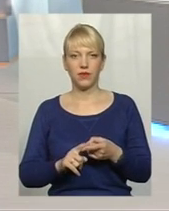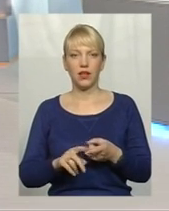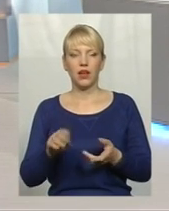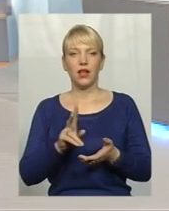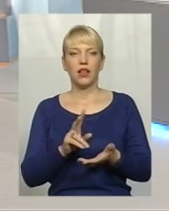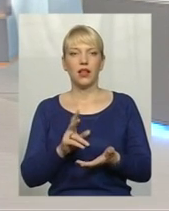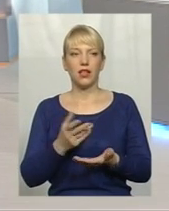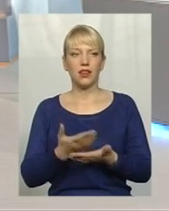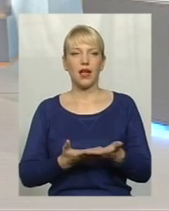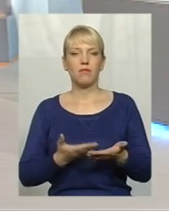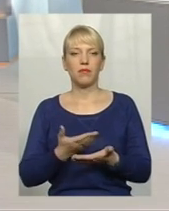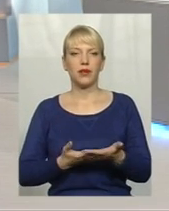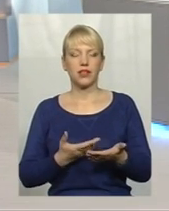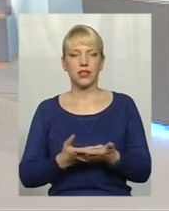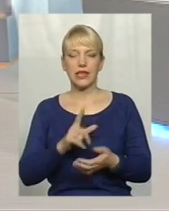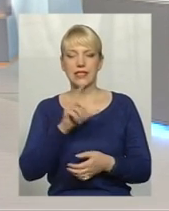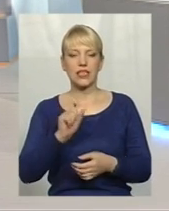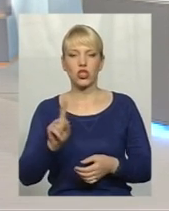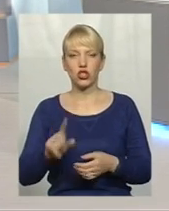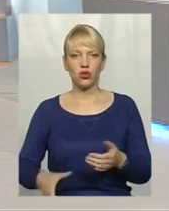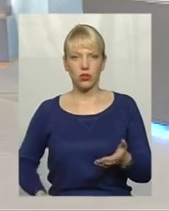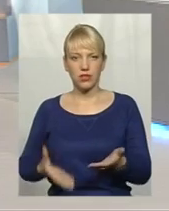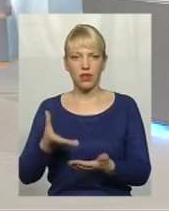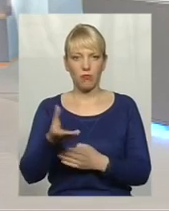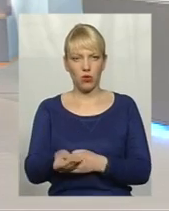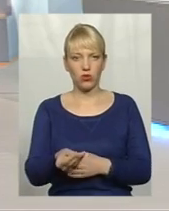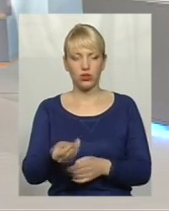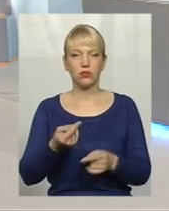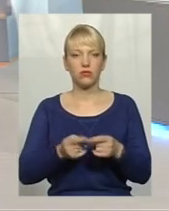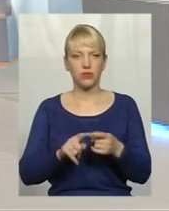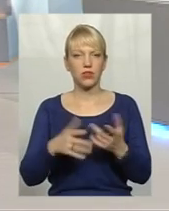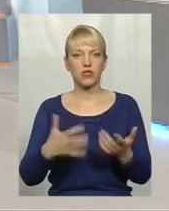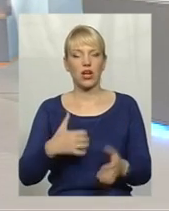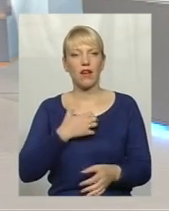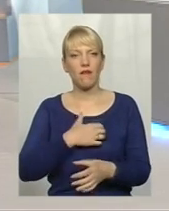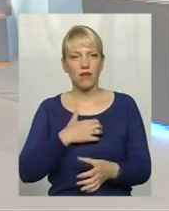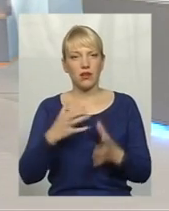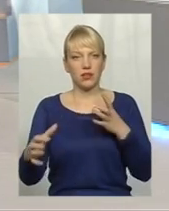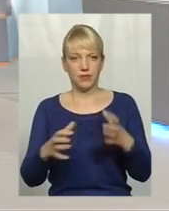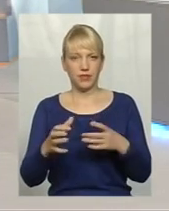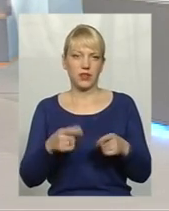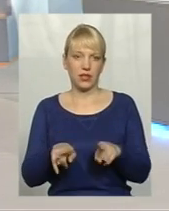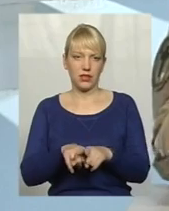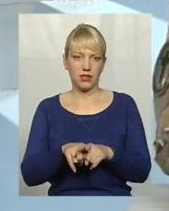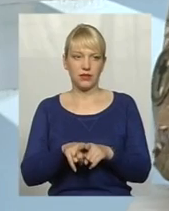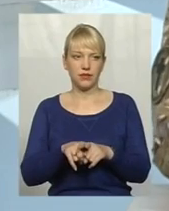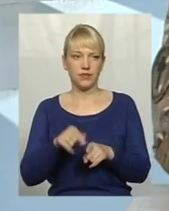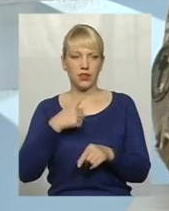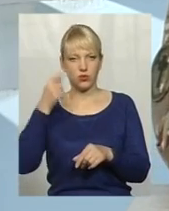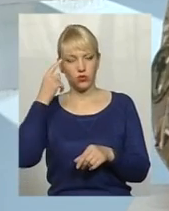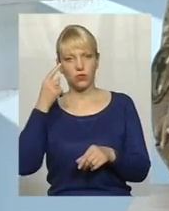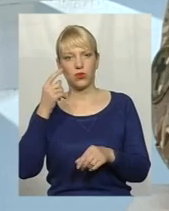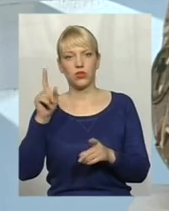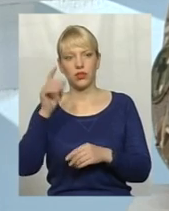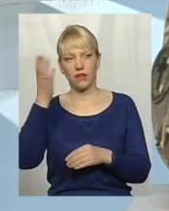що заплачено, ми вже цінуємо. І я думаю, що, щоби, давайте